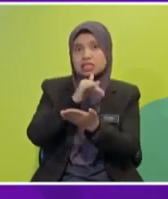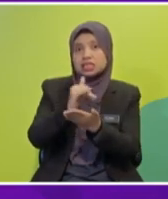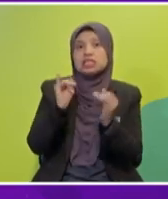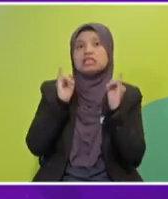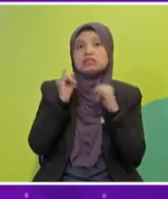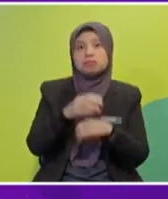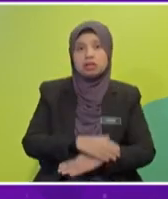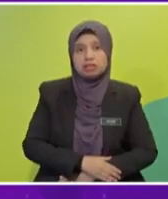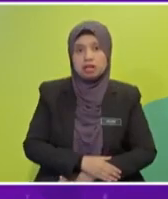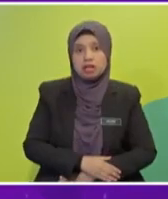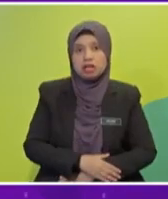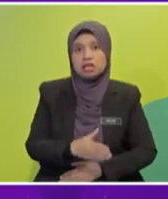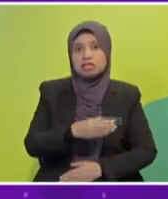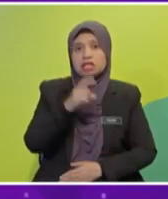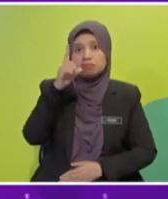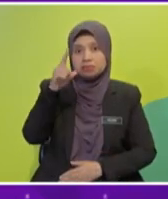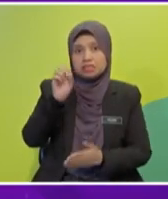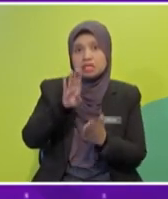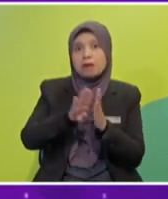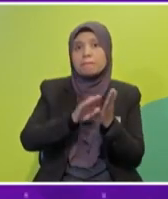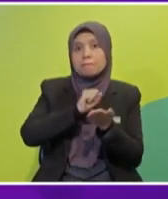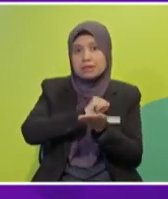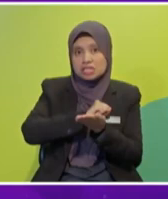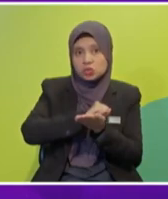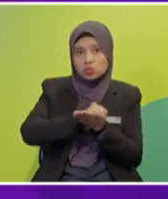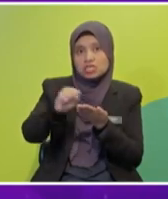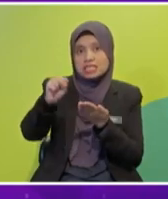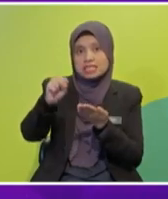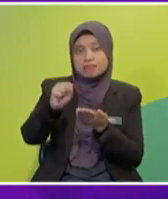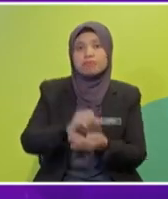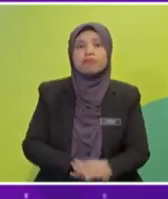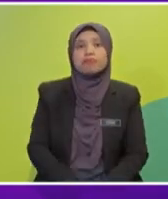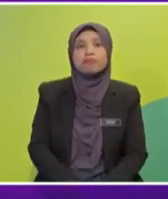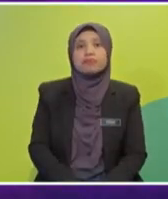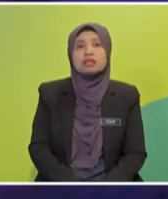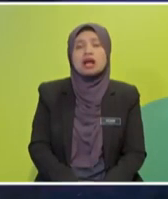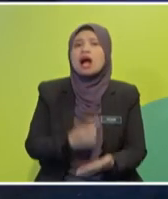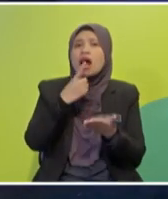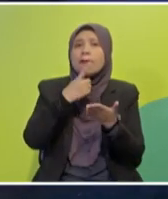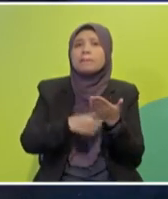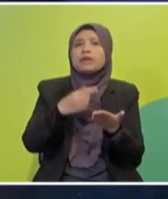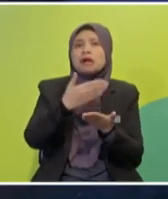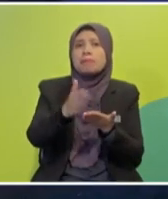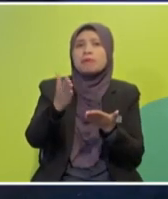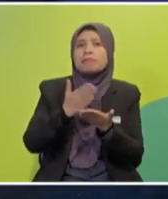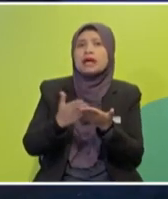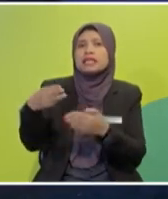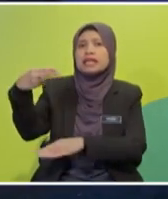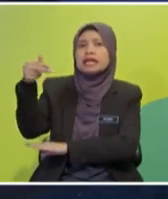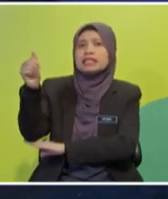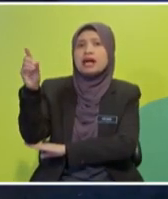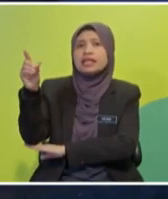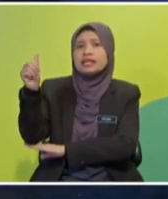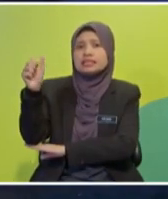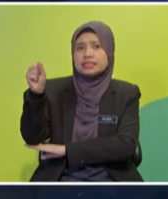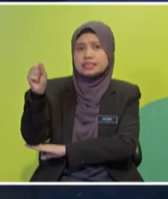untuk bersuci. Nah, selepas berhadas, disyaratkan untuk bersuci. Baik, ustazah, mungkin apa pembahagian hadas ni pula? Ya, Aiman. Okey, seterusnya